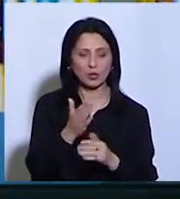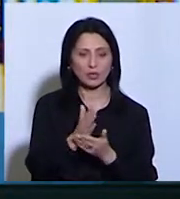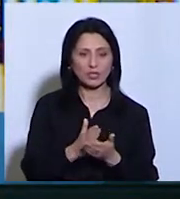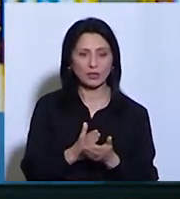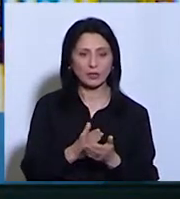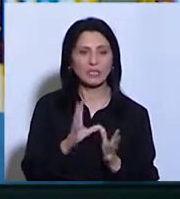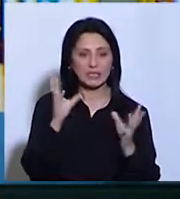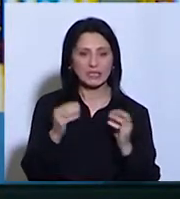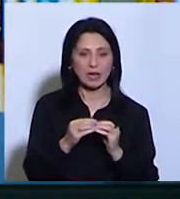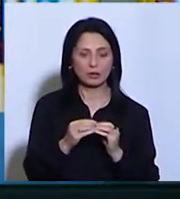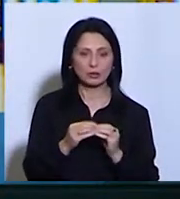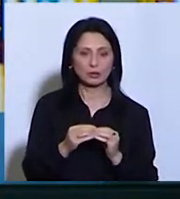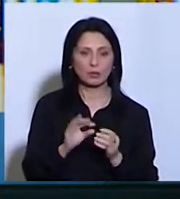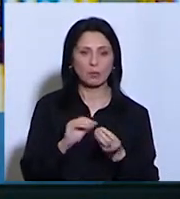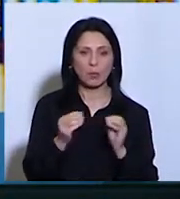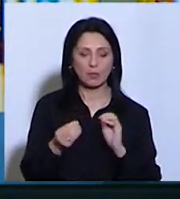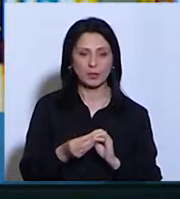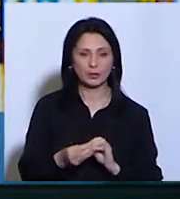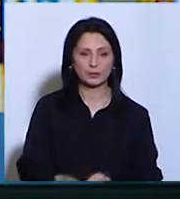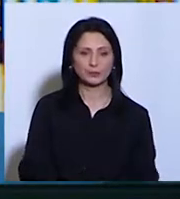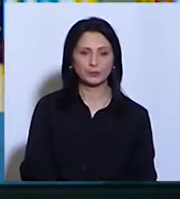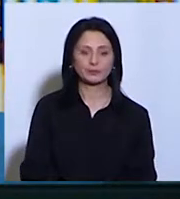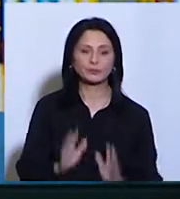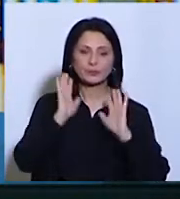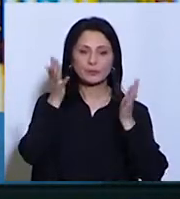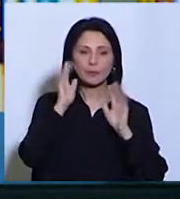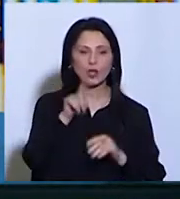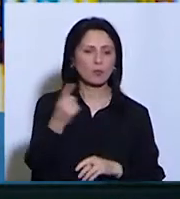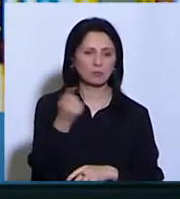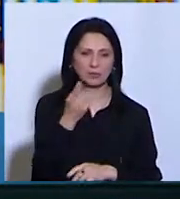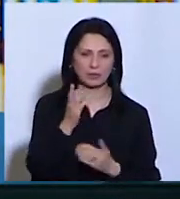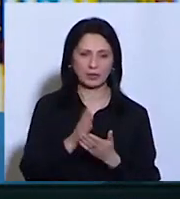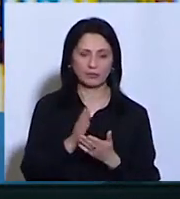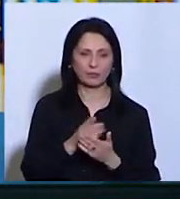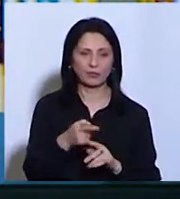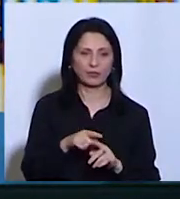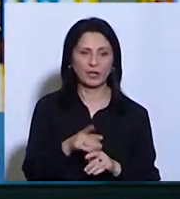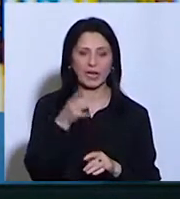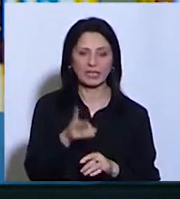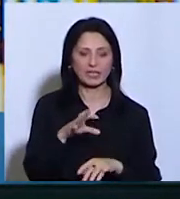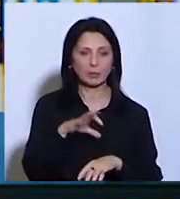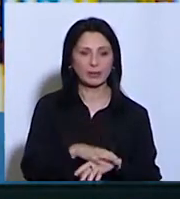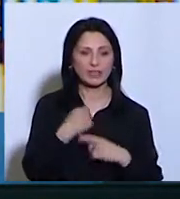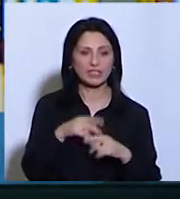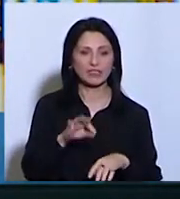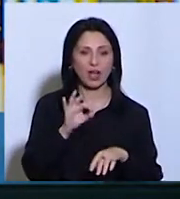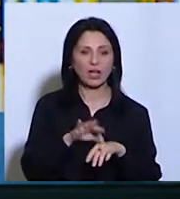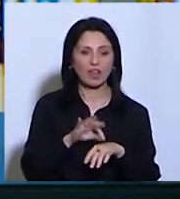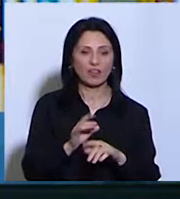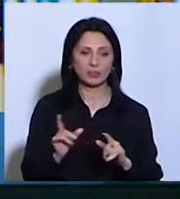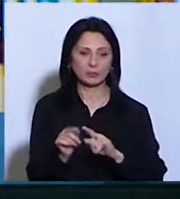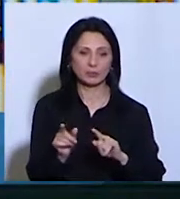წილი საერთო ვთქვათ პრობლემაში, ჰიპერტენზია არის ნომერ პირველი. ხო, რისკ ფაქტორი ბევრი სხვა დაავადების